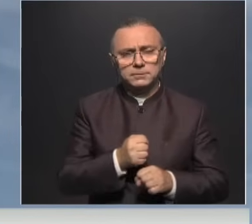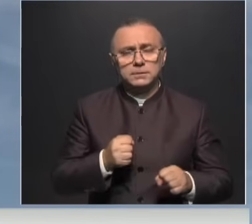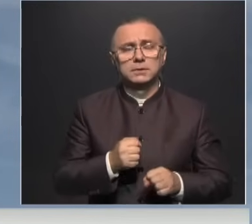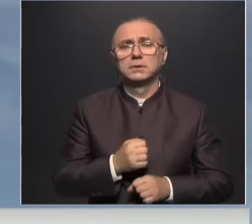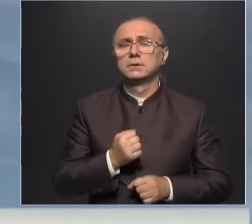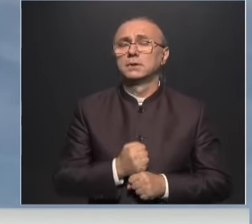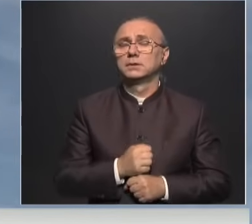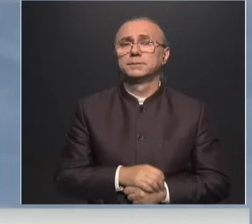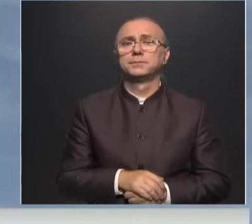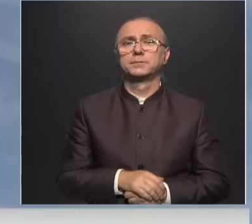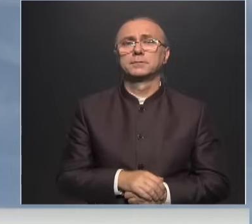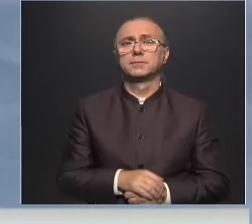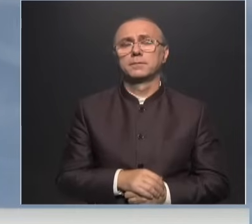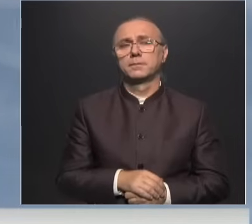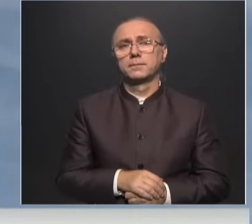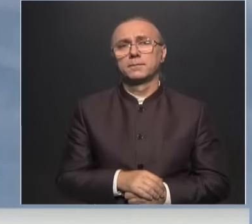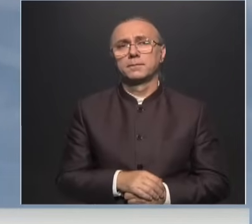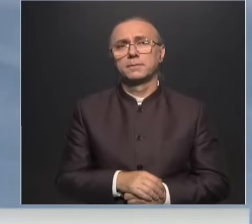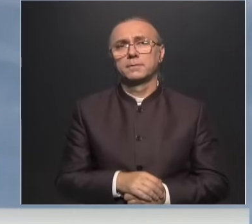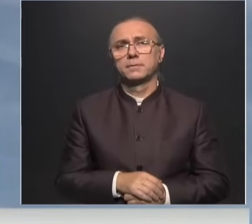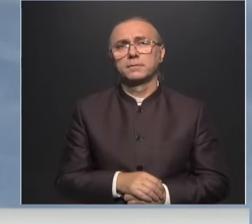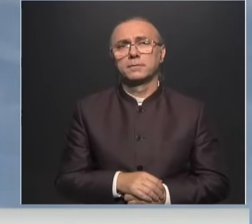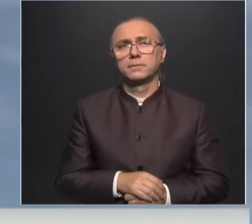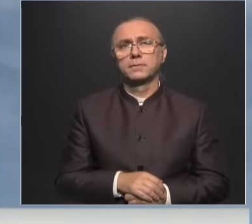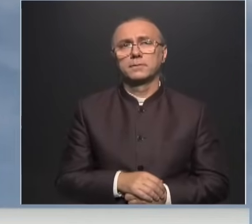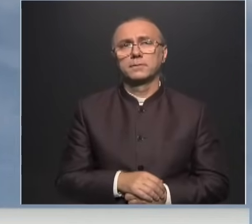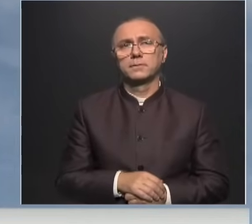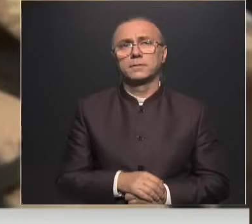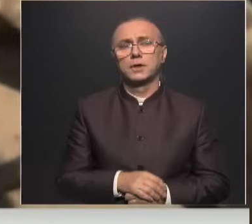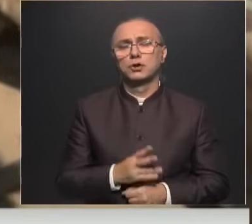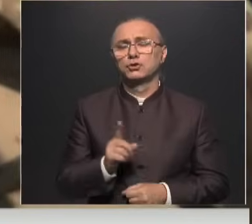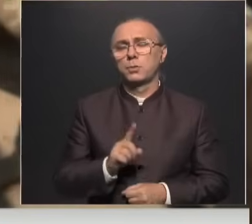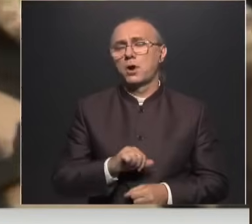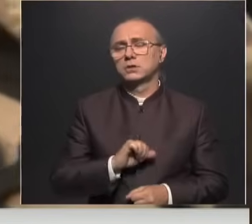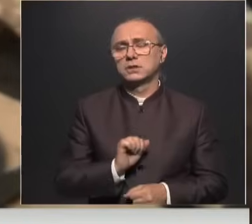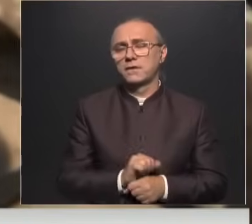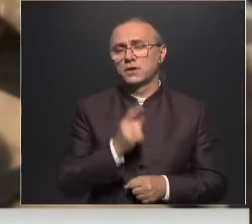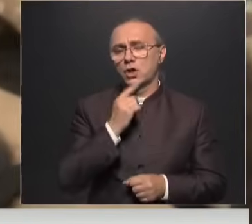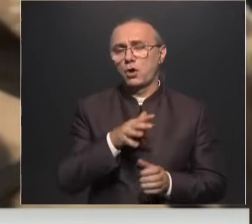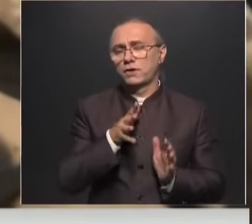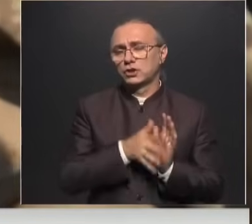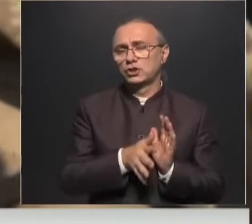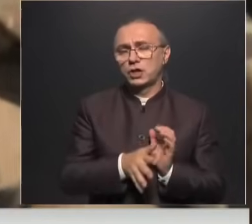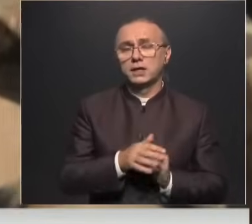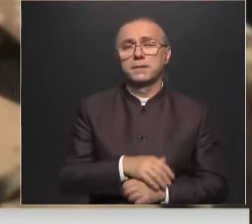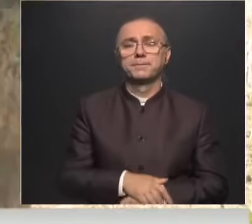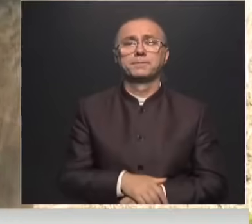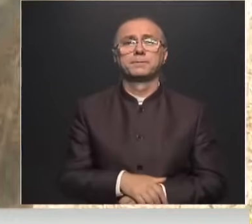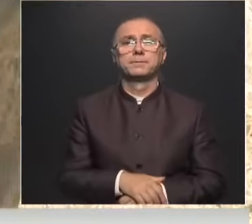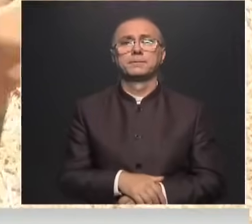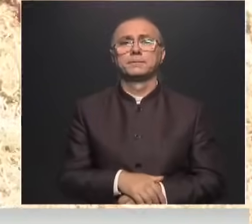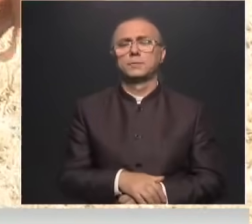хорошо ткани, для того, чтобы гарантированно остановить кровотечение. Инструктаж с бойцами проводят